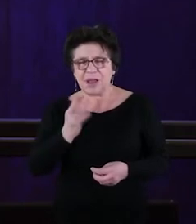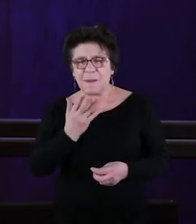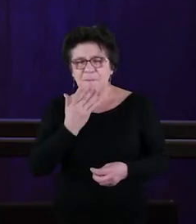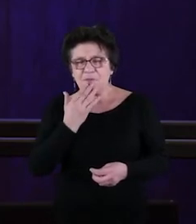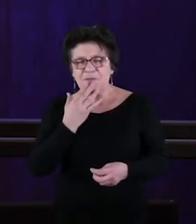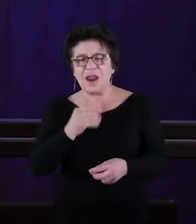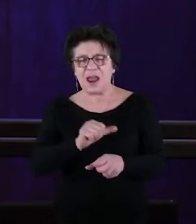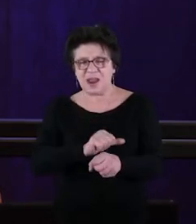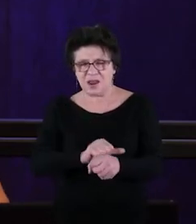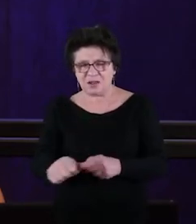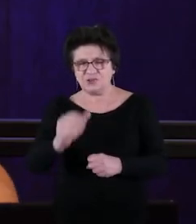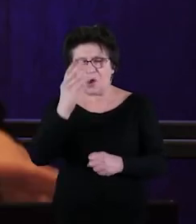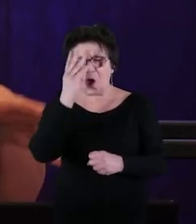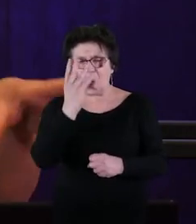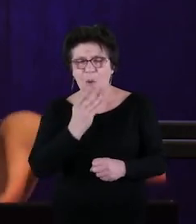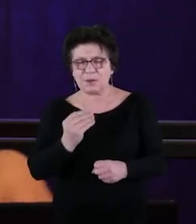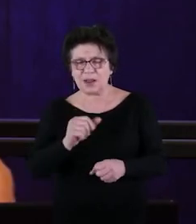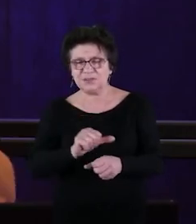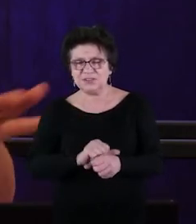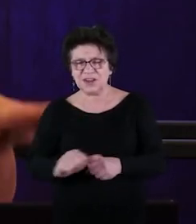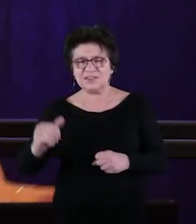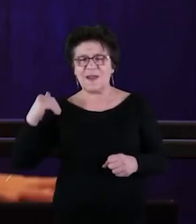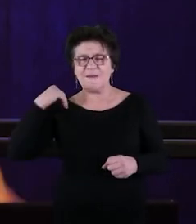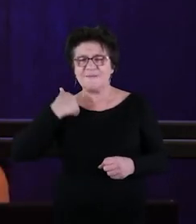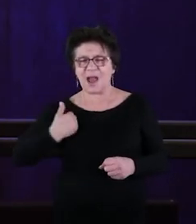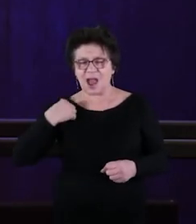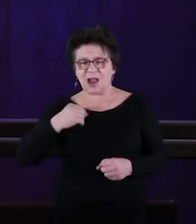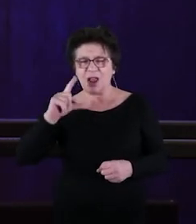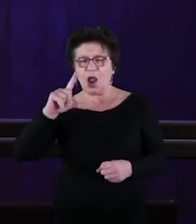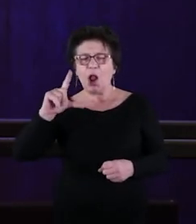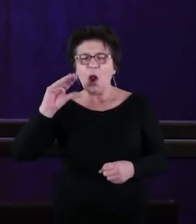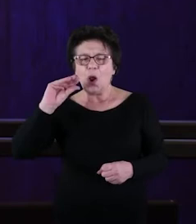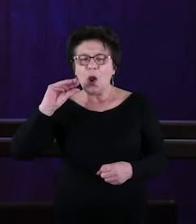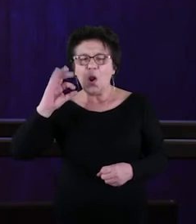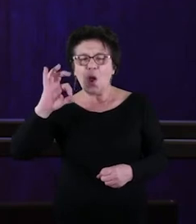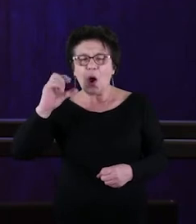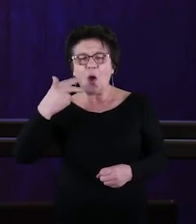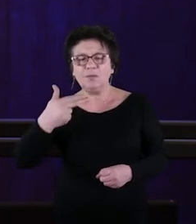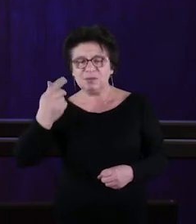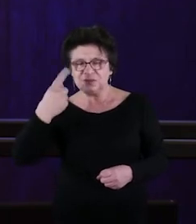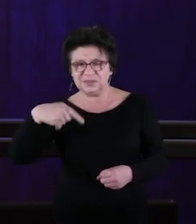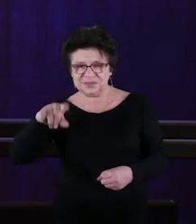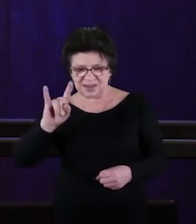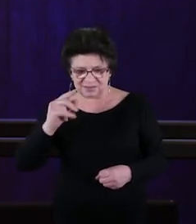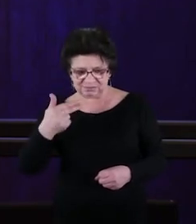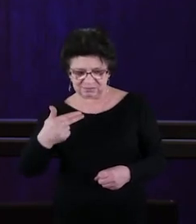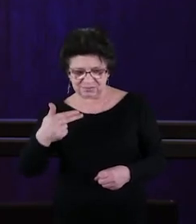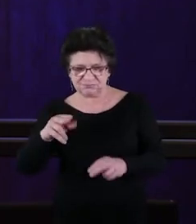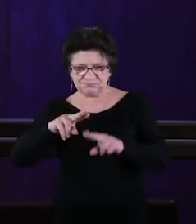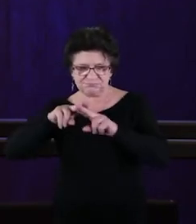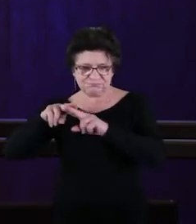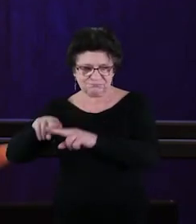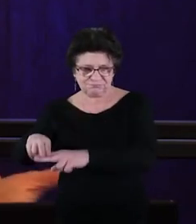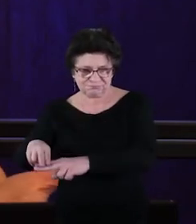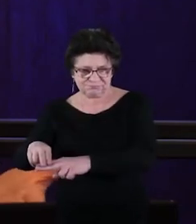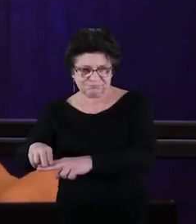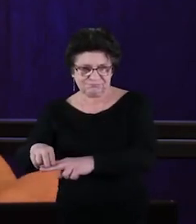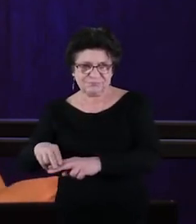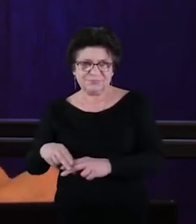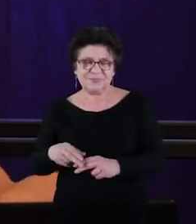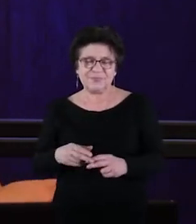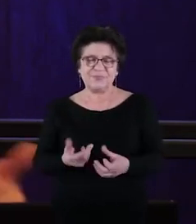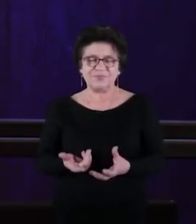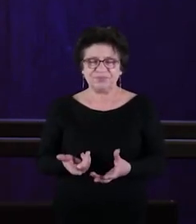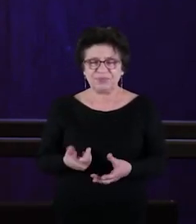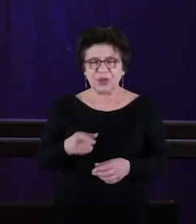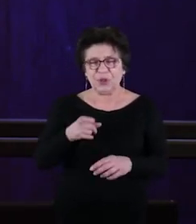Londynu i wszyscy jesteśmy zadowoleni i taka informacja poszła w londyńskim radio czyli taka znana